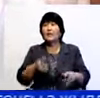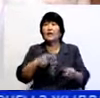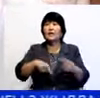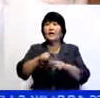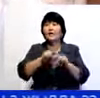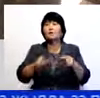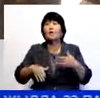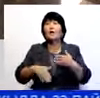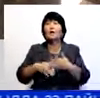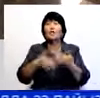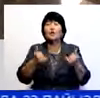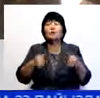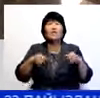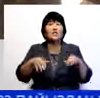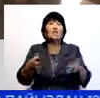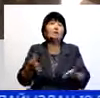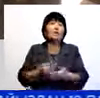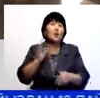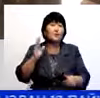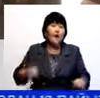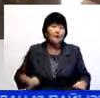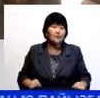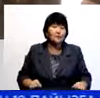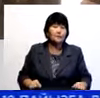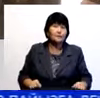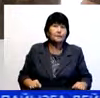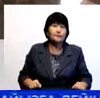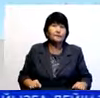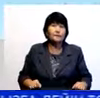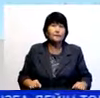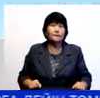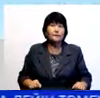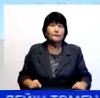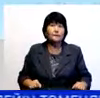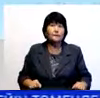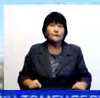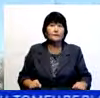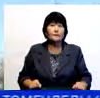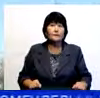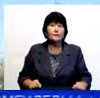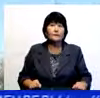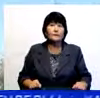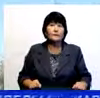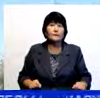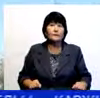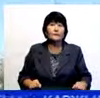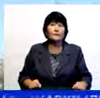кәсіпкерлердің демеушілігі мен шешімін таппақ. Әкімдер Жолтаев, Рамазан Жүсіпбек, Санжар Мансұр, Дархан Тоқсейіт, Қызылорда телеарнасы.